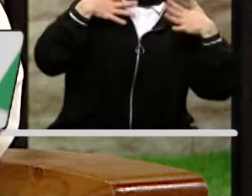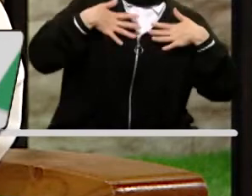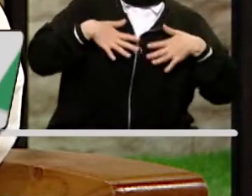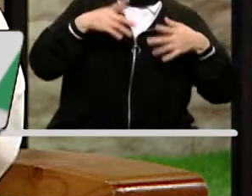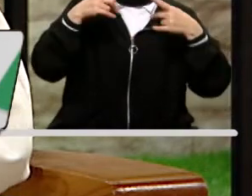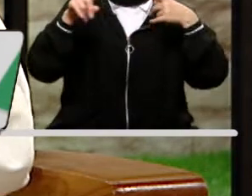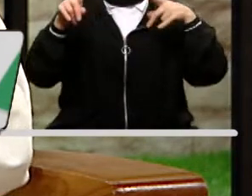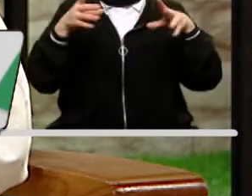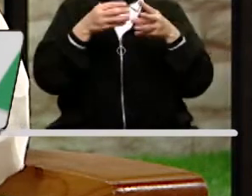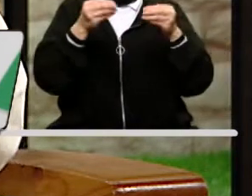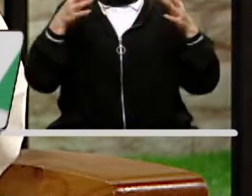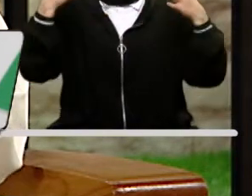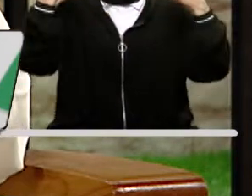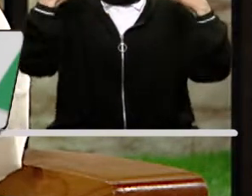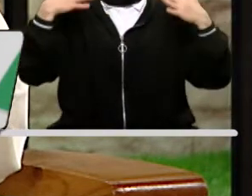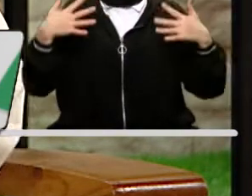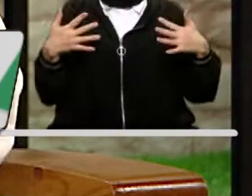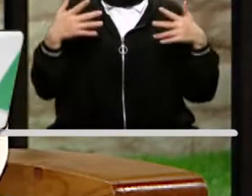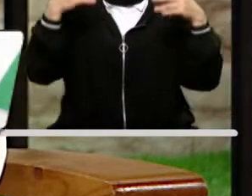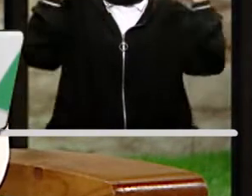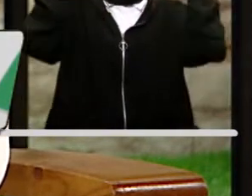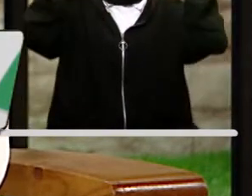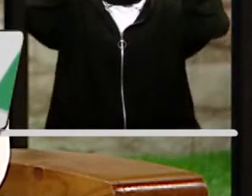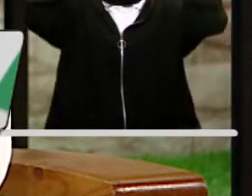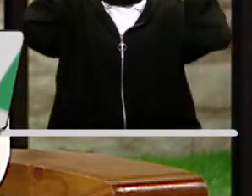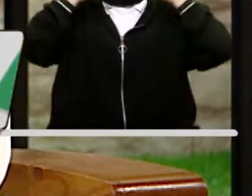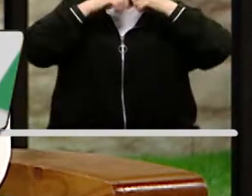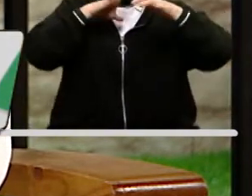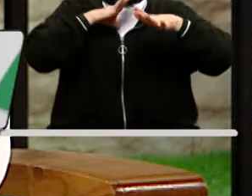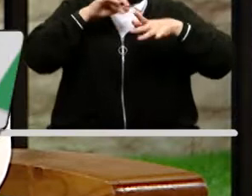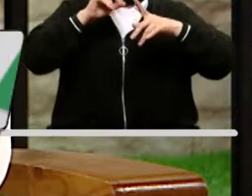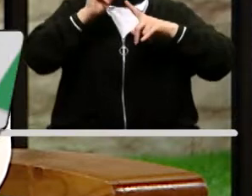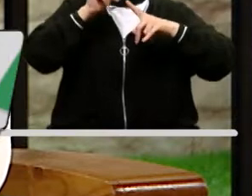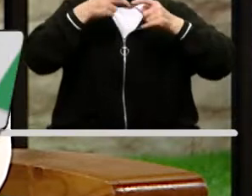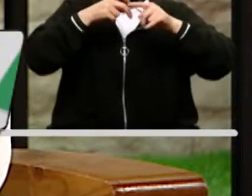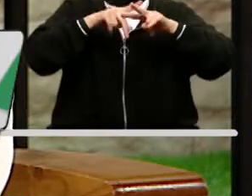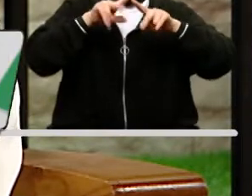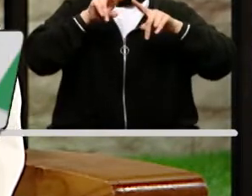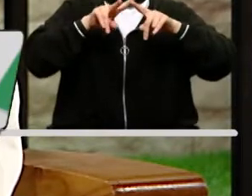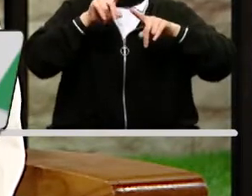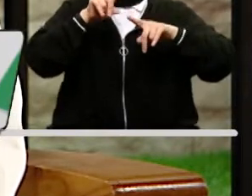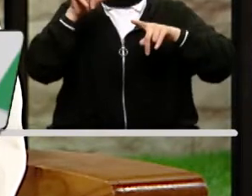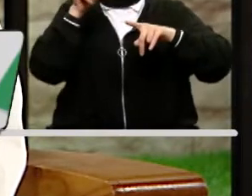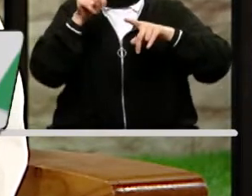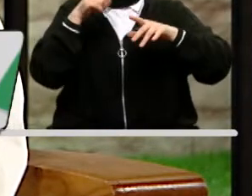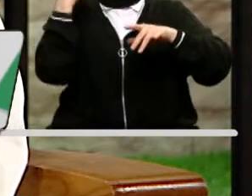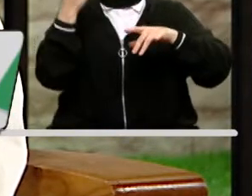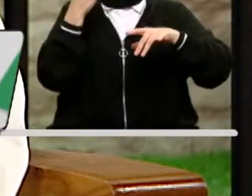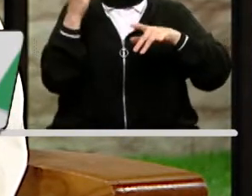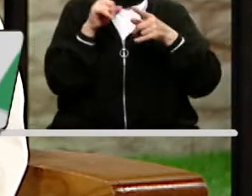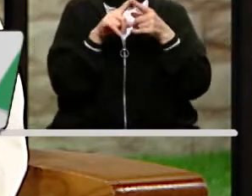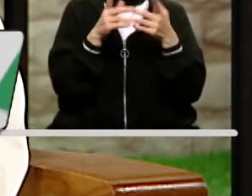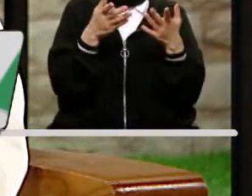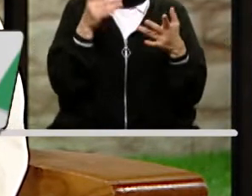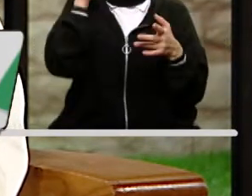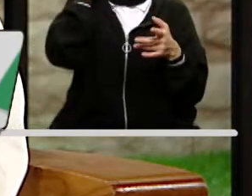Ve çok ilgi çekiciydi ve biz İran'ı yaklaşık 10 gün boyunca gezdik ve gitmediğimiz müze kalmadı. İran, evet, dönüşte muazzam bir ülke. Aklımda kalan,